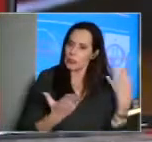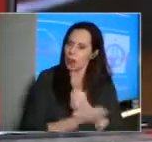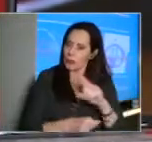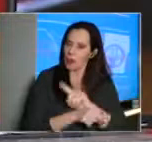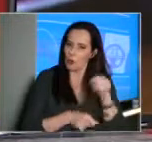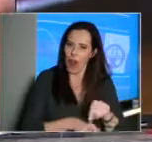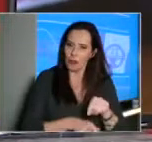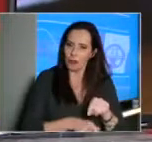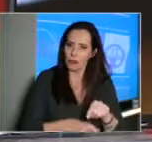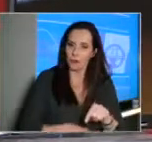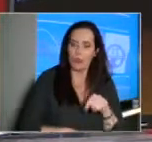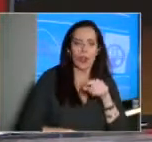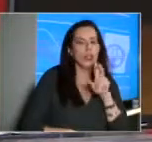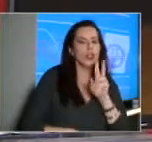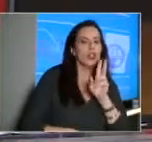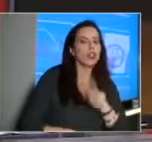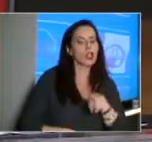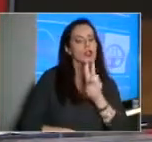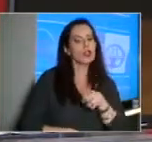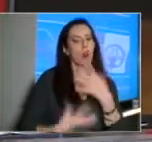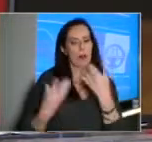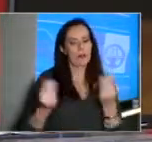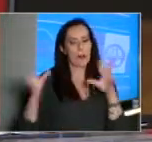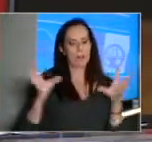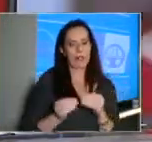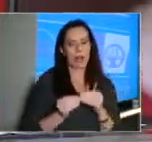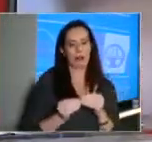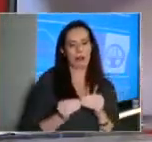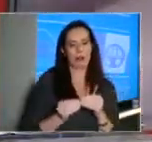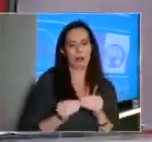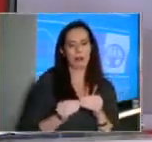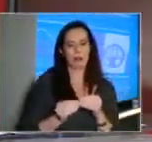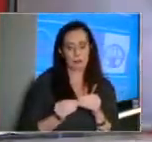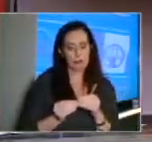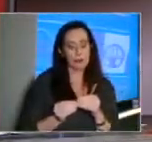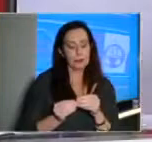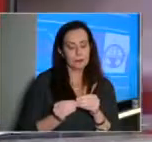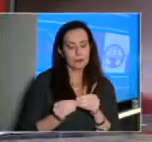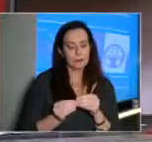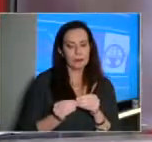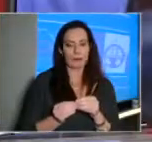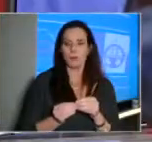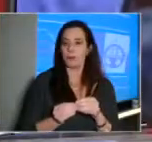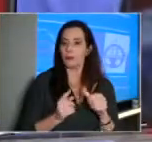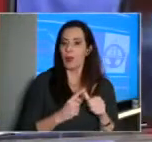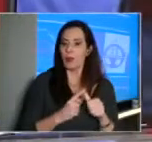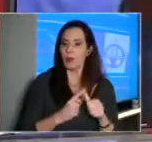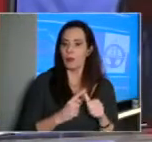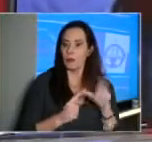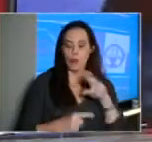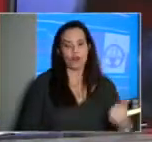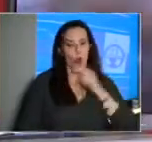בתקופה הזו, בטח בתקופת שלושת הלפיות. יש פה שילוב של תנאים שונים. א', יש לה ראש עיר